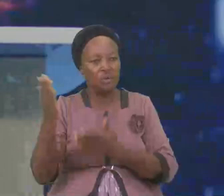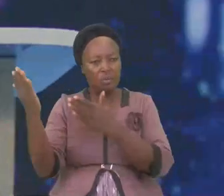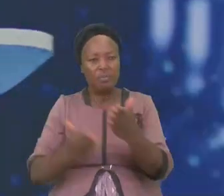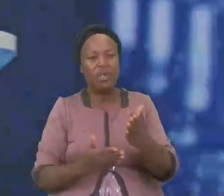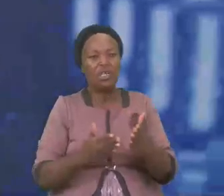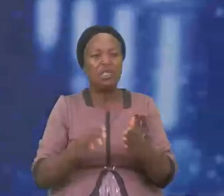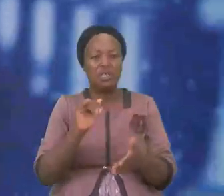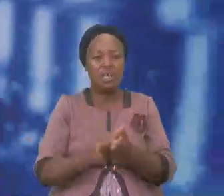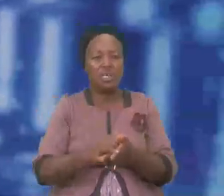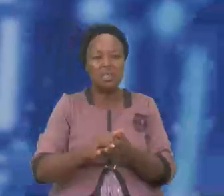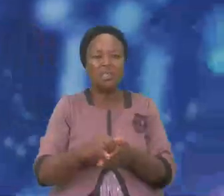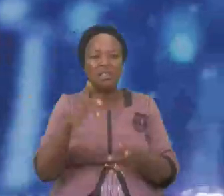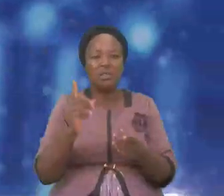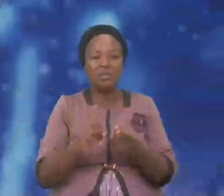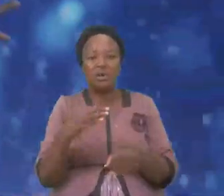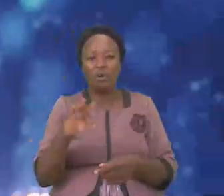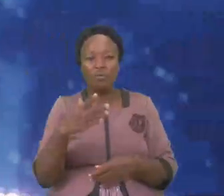milliers d'entre eux,